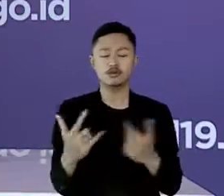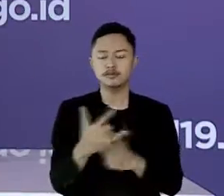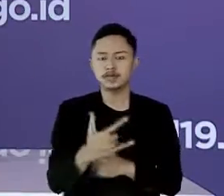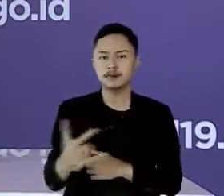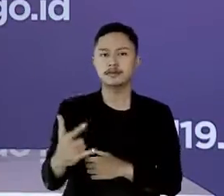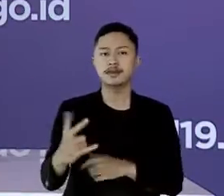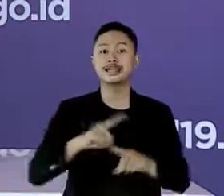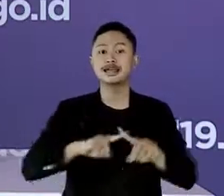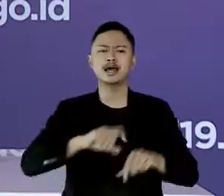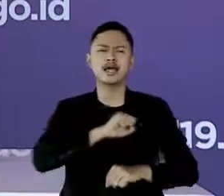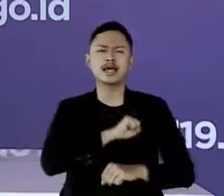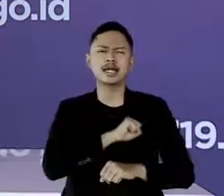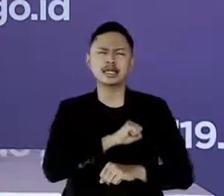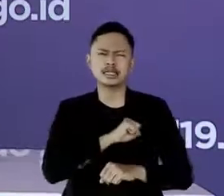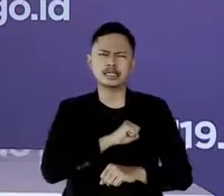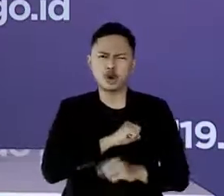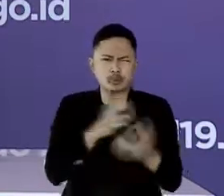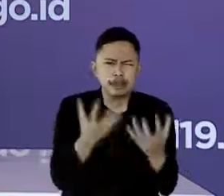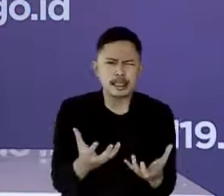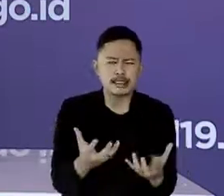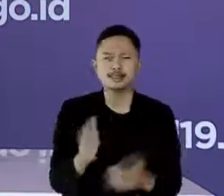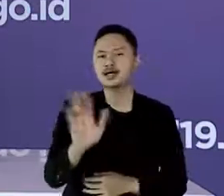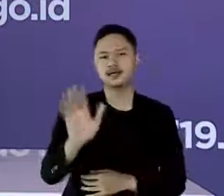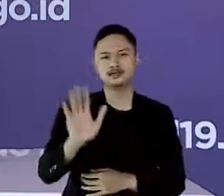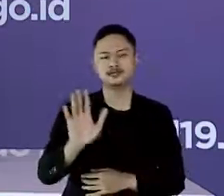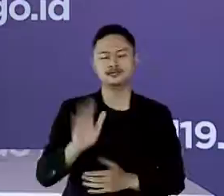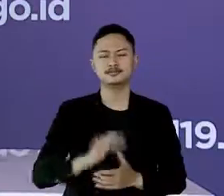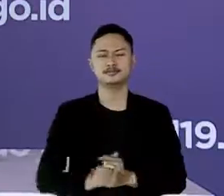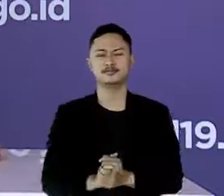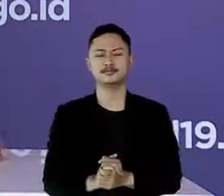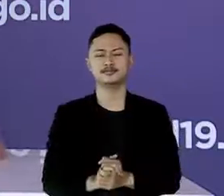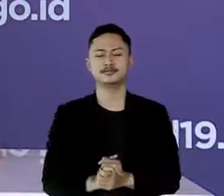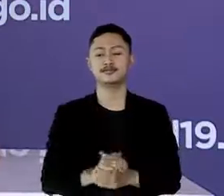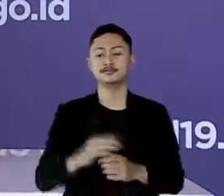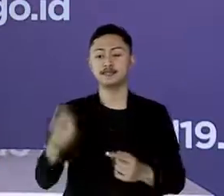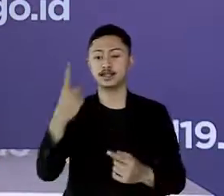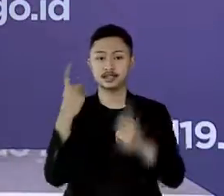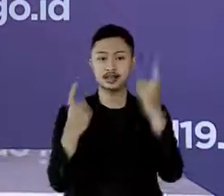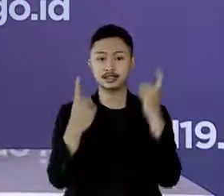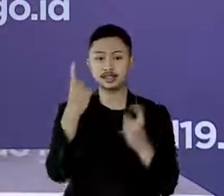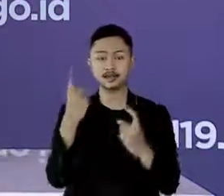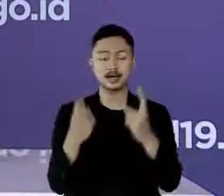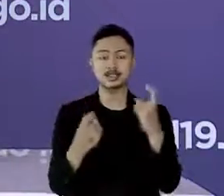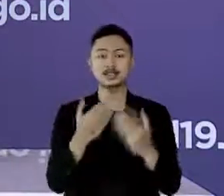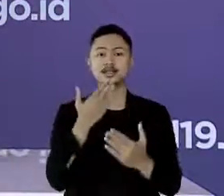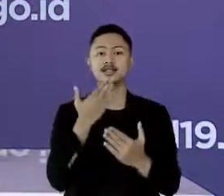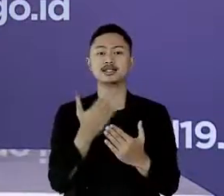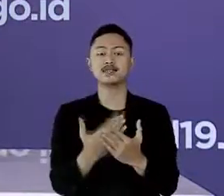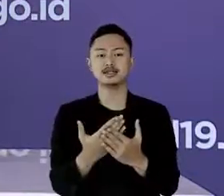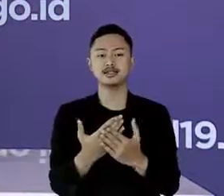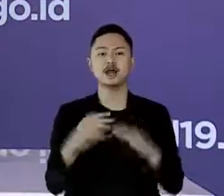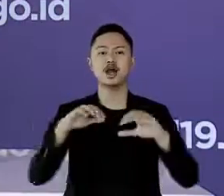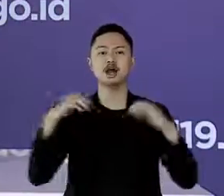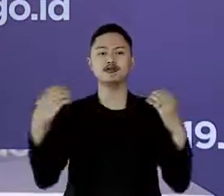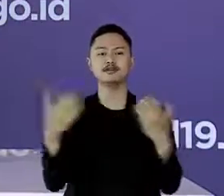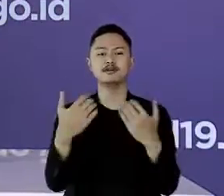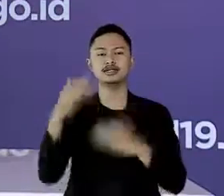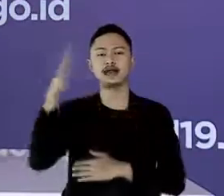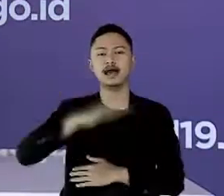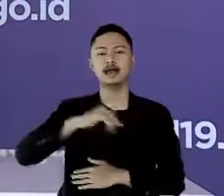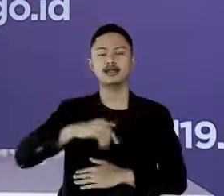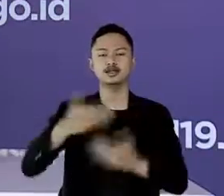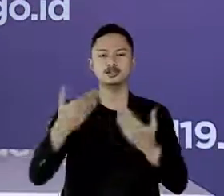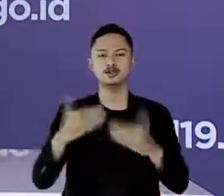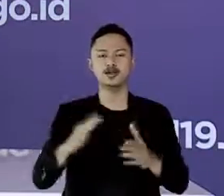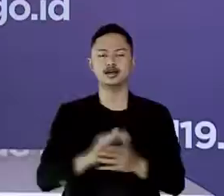harus takut secara berlebihan Hai demikian Terima kasih atas pertanyaan media dengan demikian konferensi pers pada sore hari ini